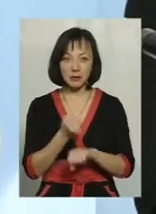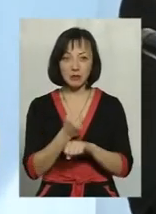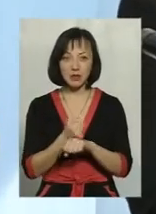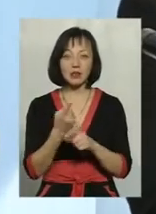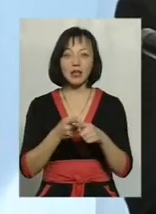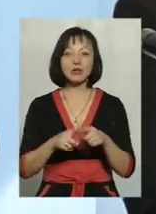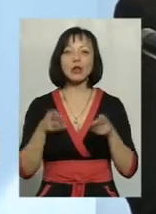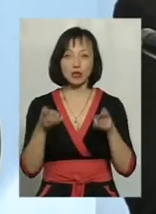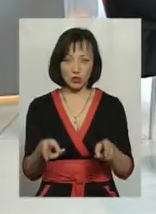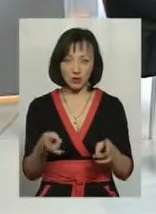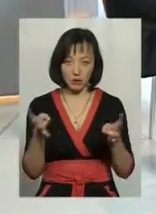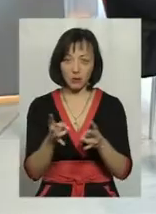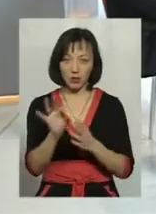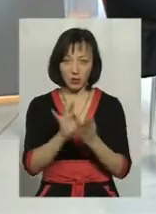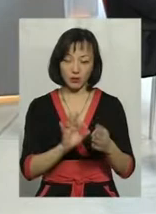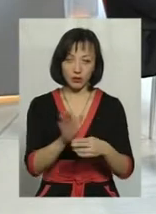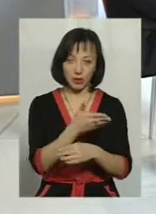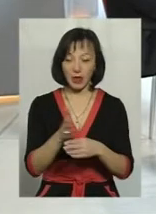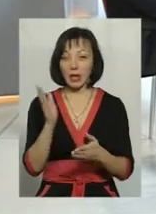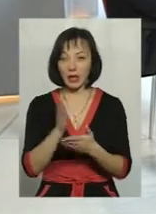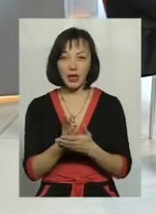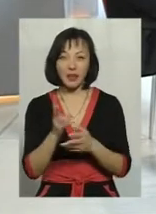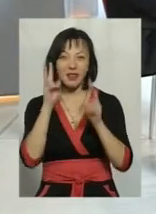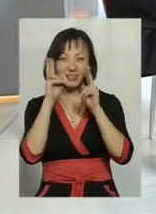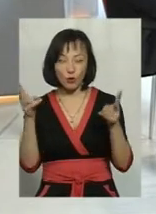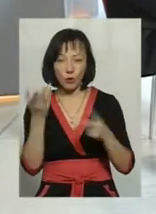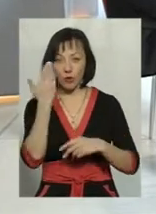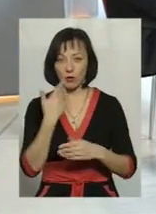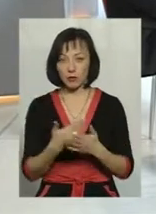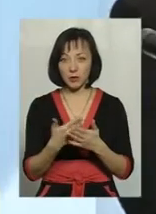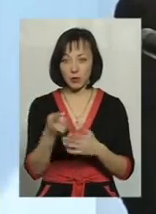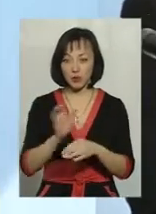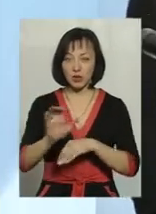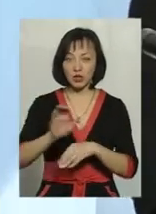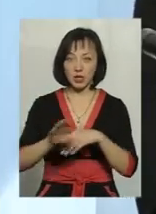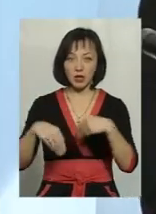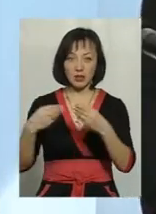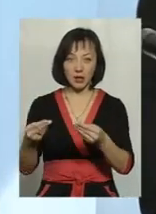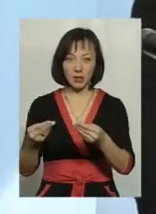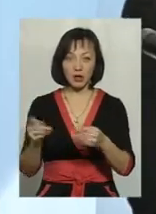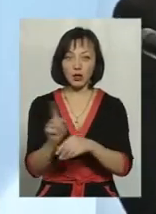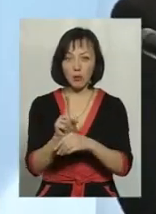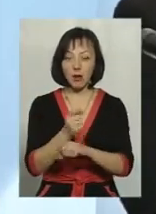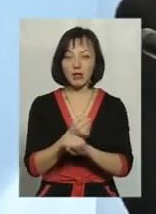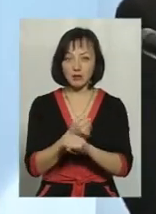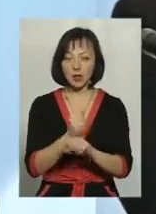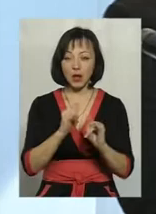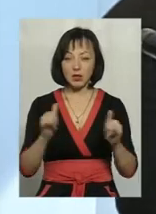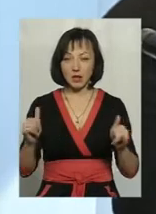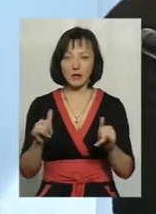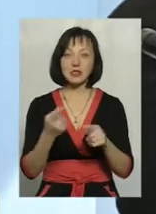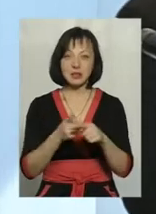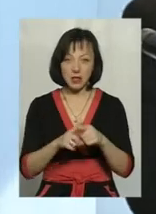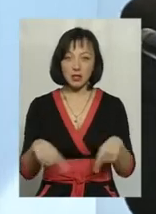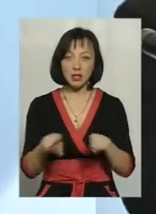то злочинець. Тут треба одразу ж сказати. Є несвідоме, да? Коли йому постачальник дав, каже, нормальний спирт, він розляв і так далі. Це